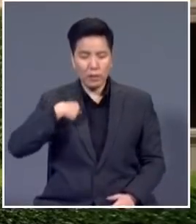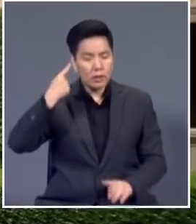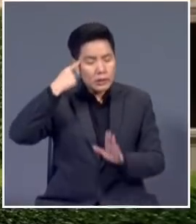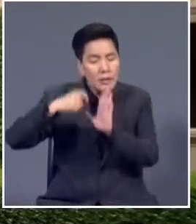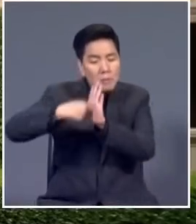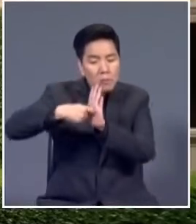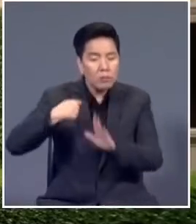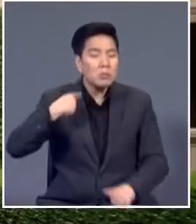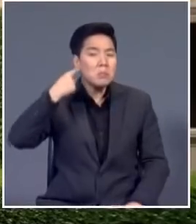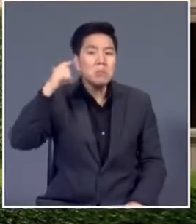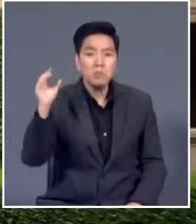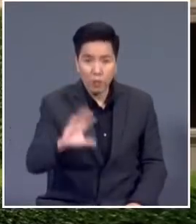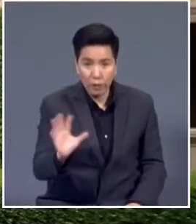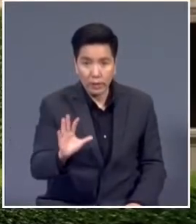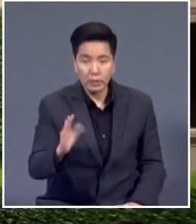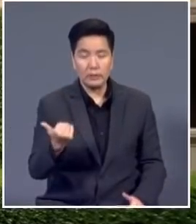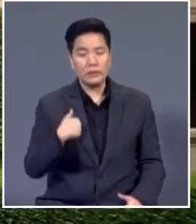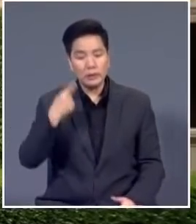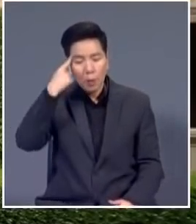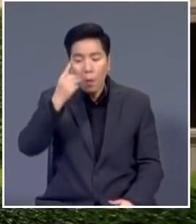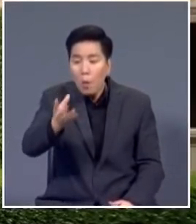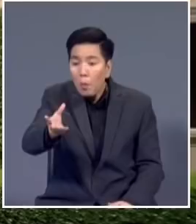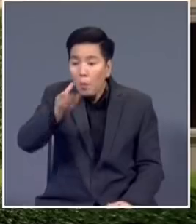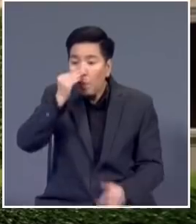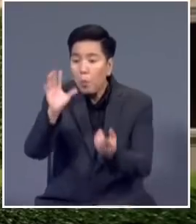ของคนอื่นบางครั้งรับแนวคิดวัฒนธรร